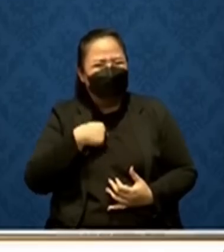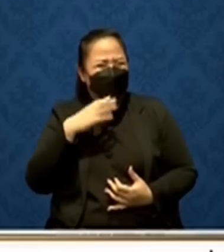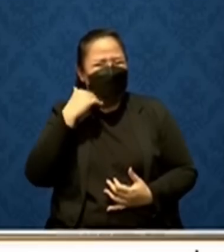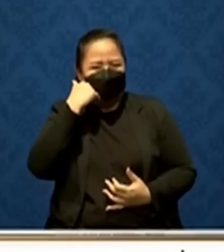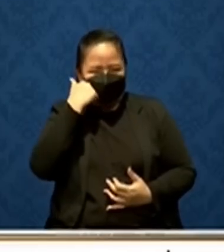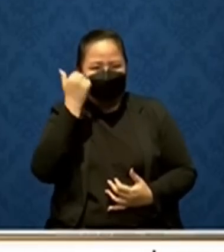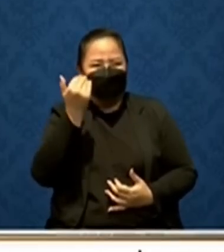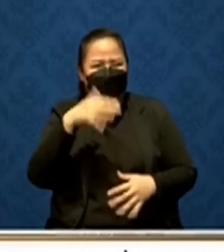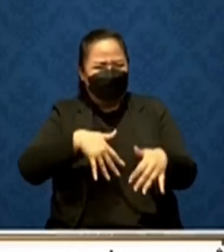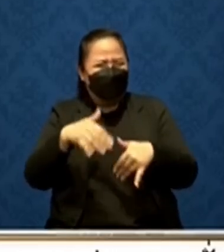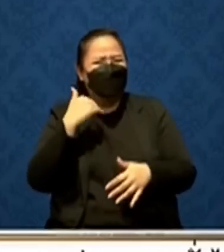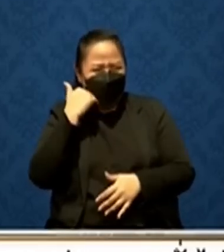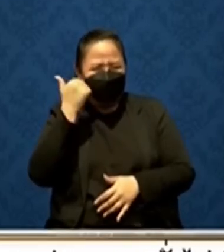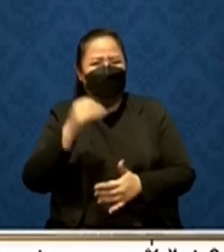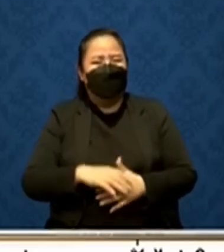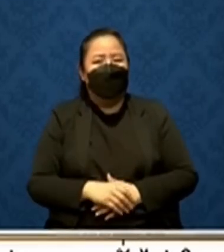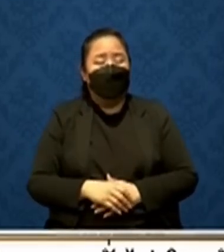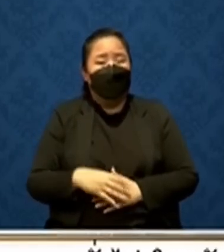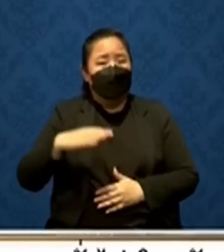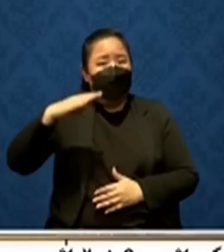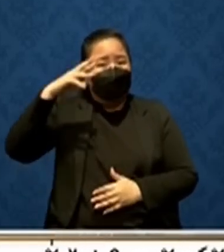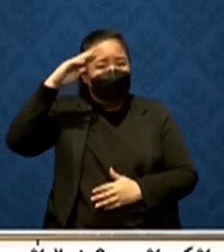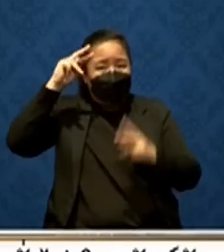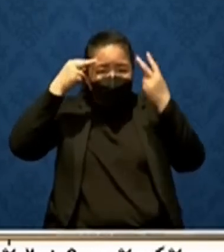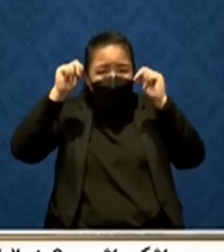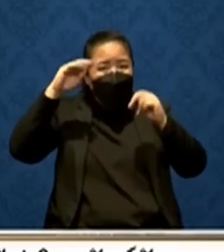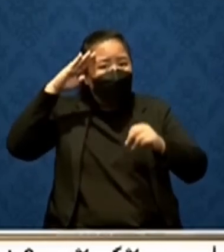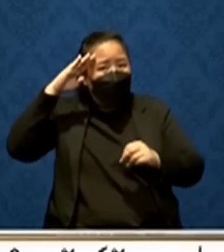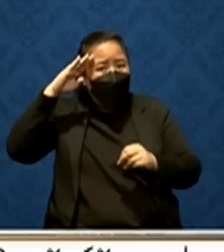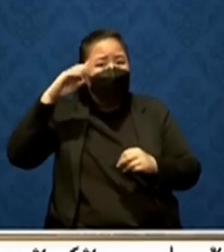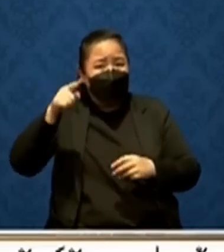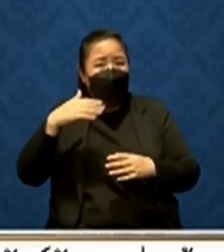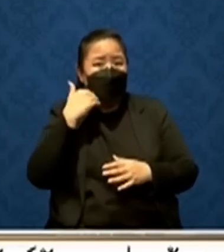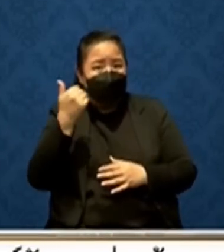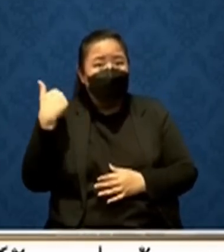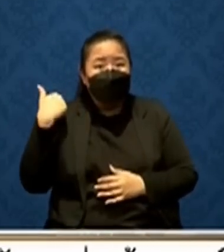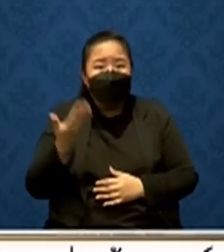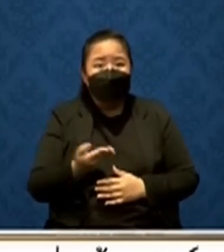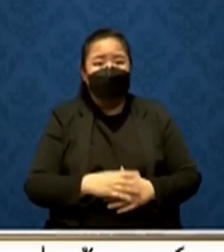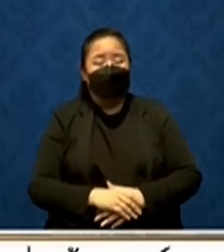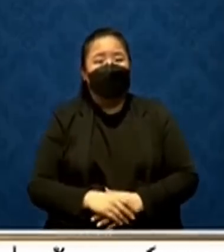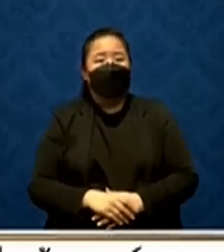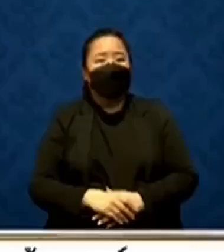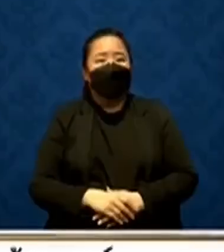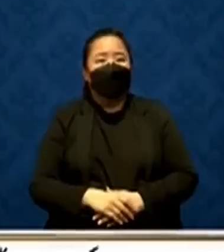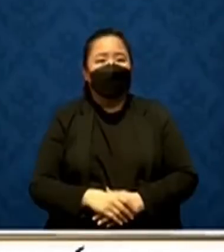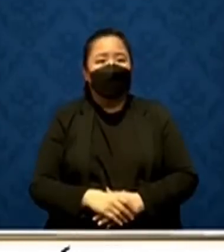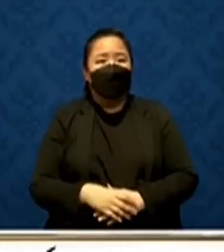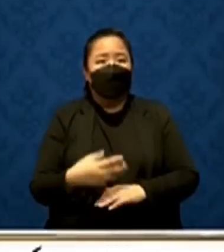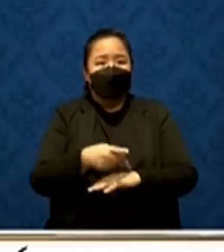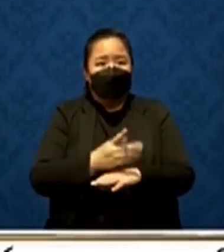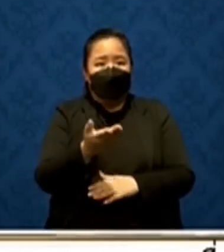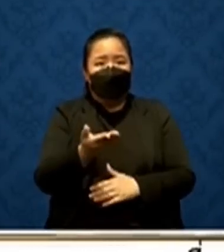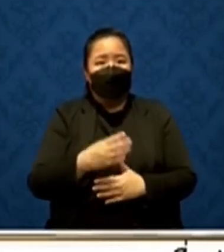ครับแต่ผมไม่แน่ใจว่าพลเอกประยุทธ์จันทร์โอชาอับอายหรือเปล่าพ.ยออกกำลัง